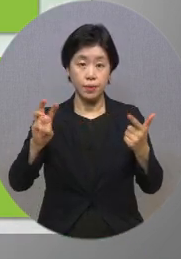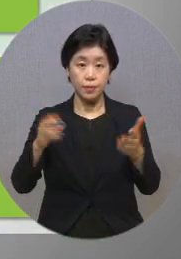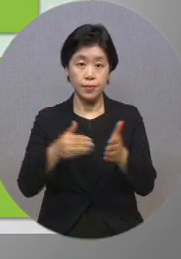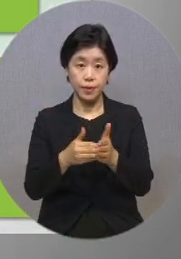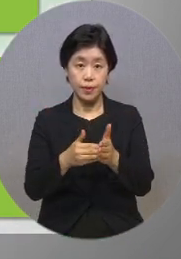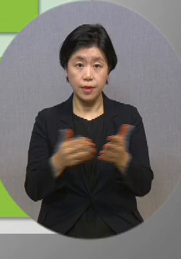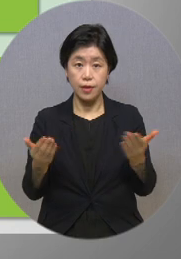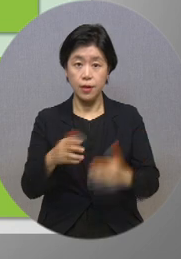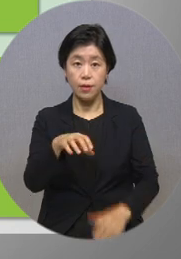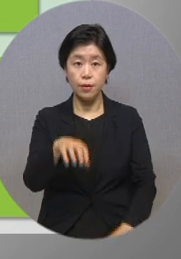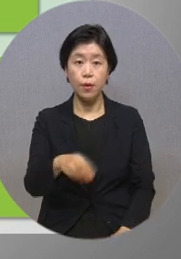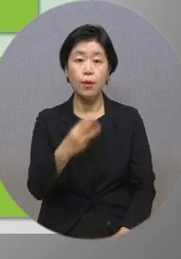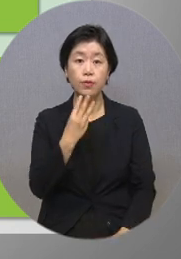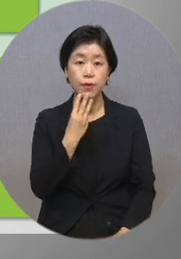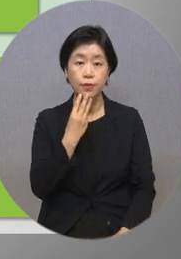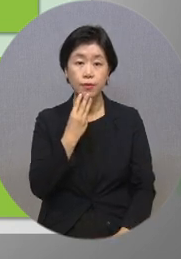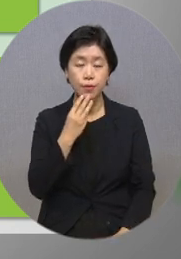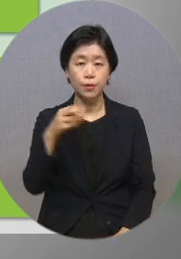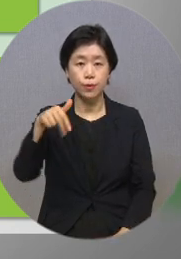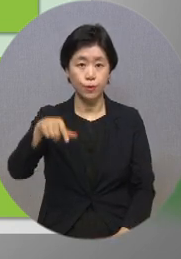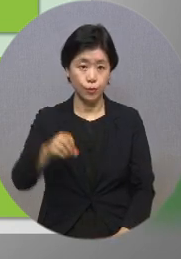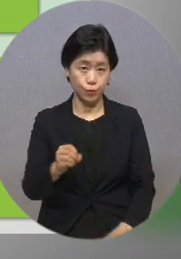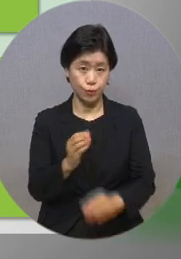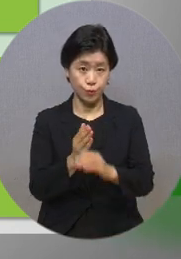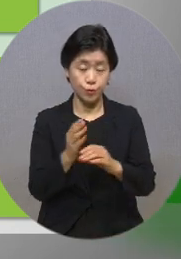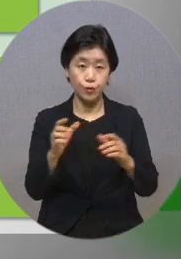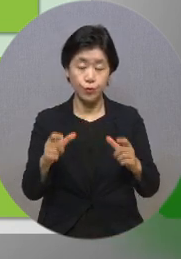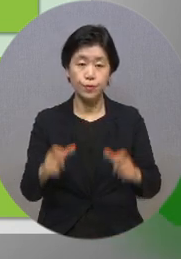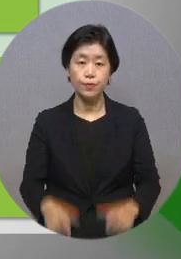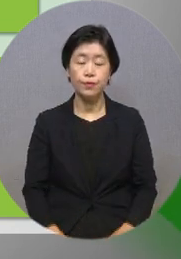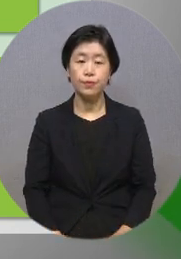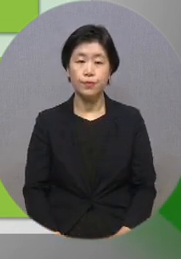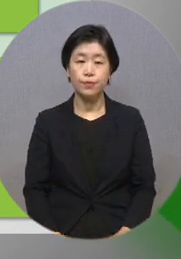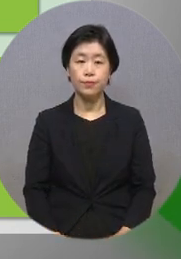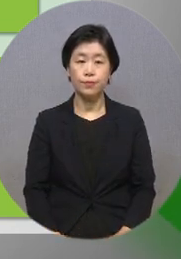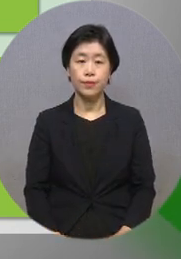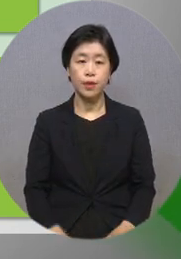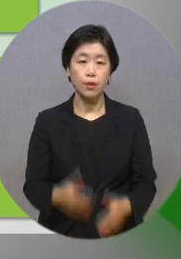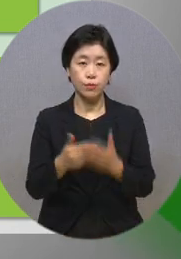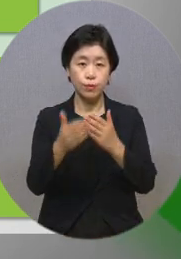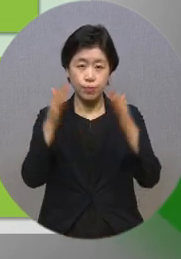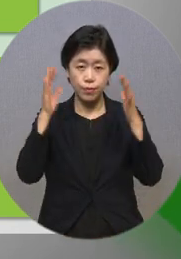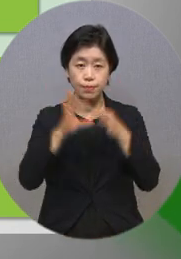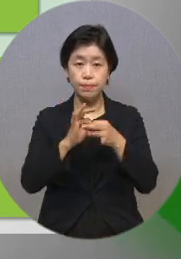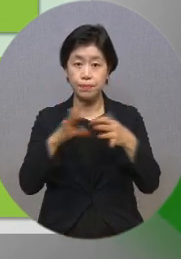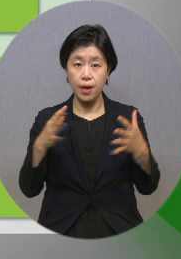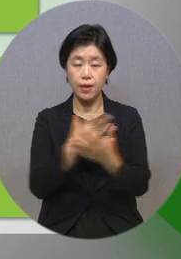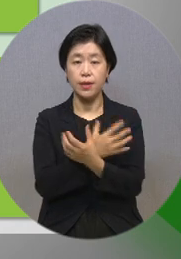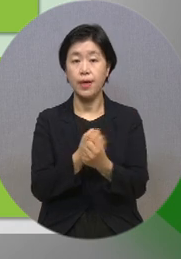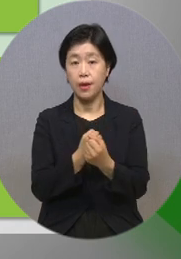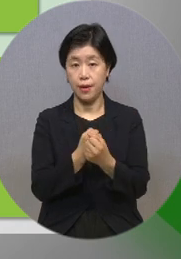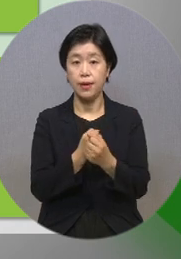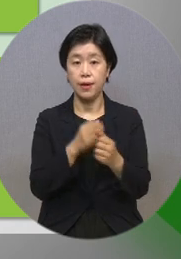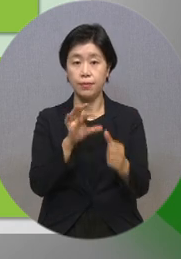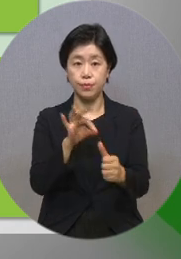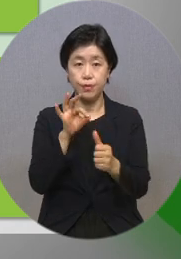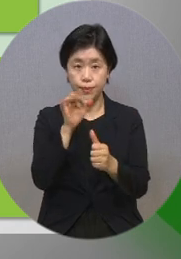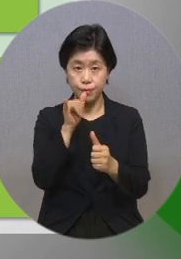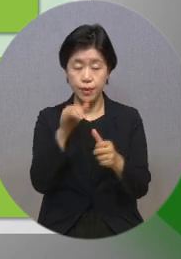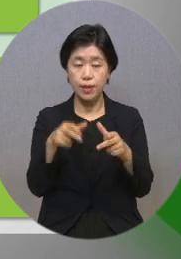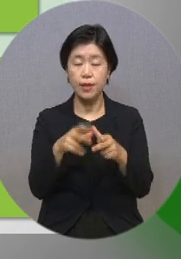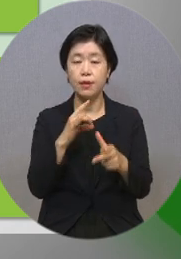근무지는 서울특별시 중구입니다. 경력과 학력은 무관하며 계약직을 채용합니다. 장애인만